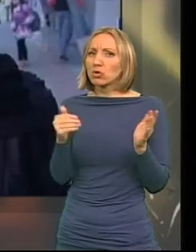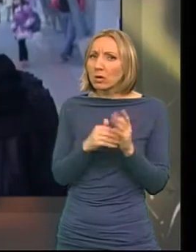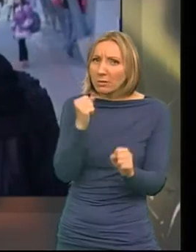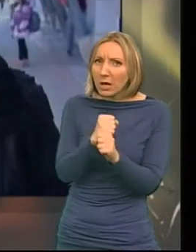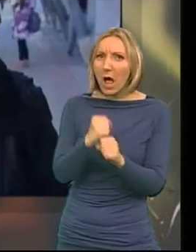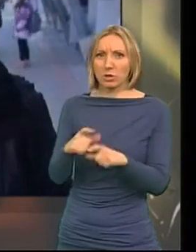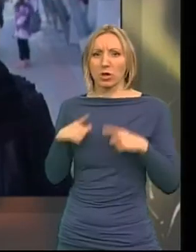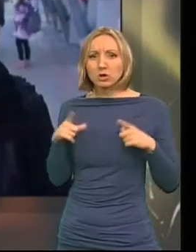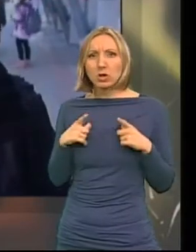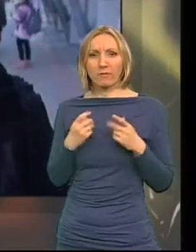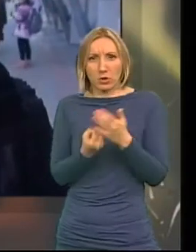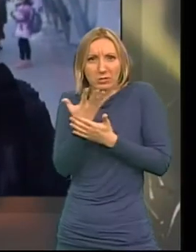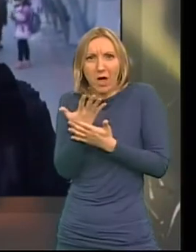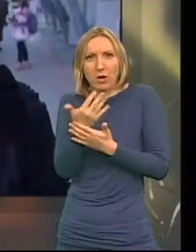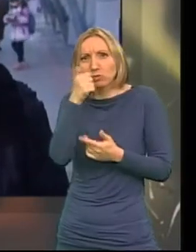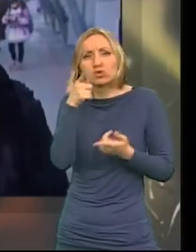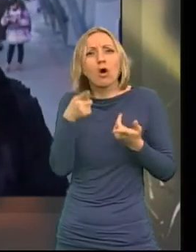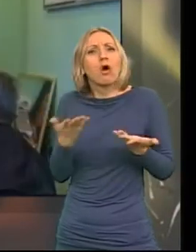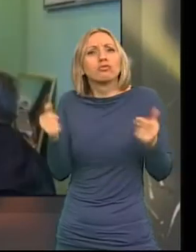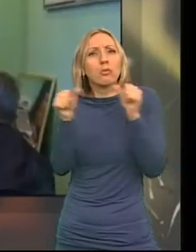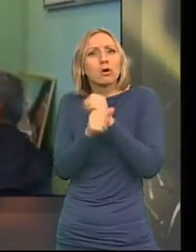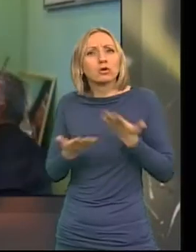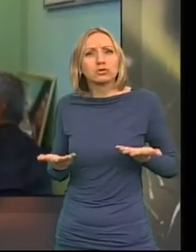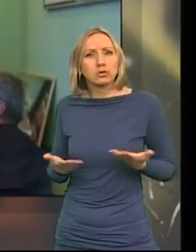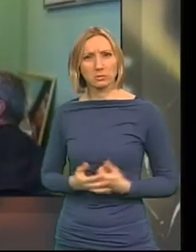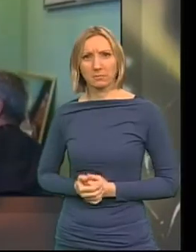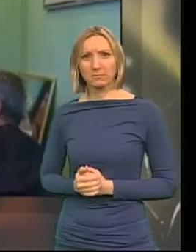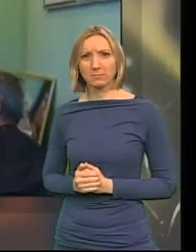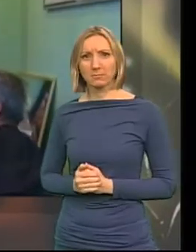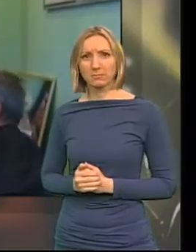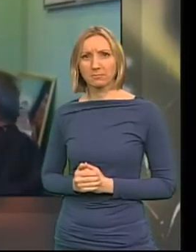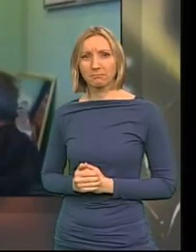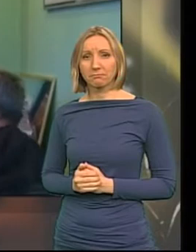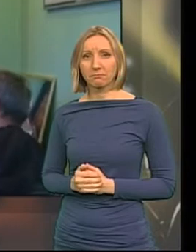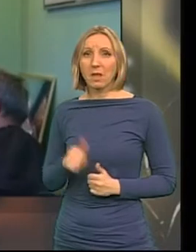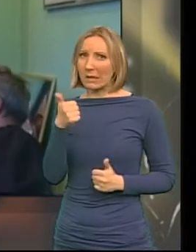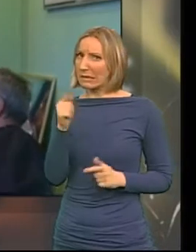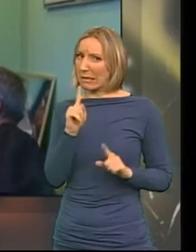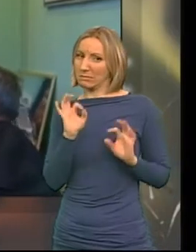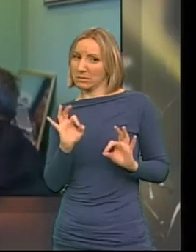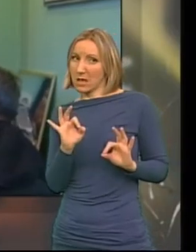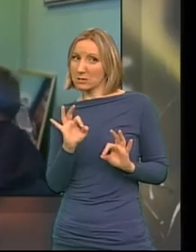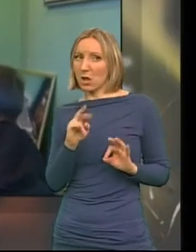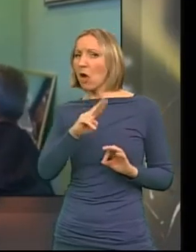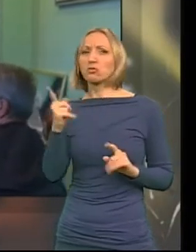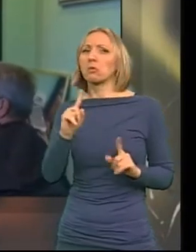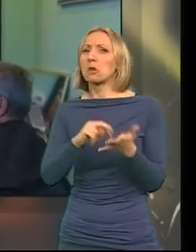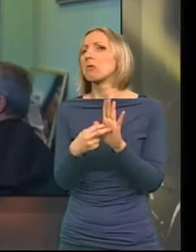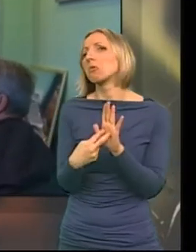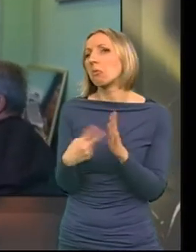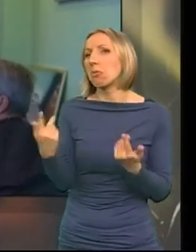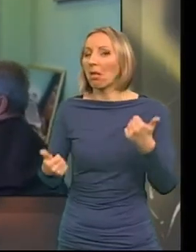da žive, da svoju decu stvaraju. Šta je to pogrešno? Jedni ipak zaziru, drugima to nije